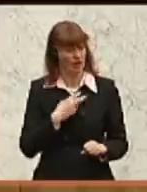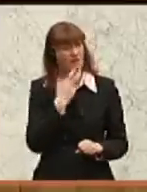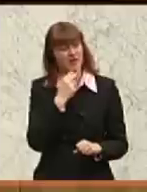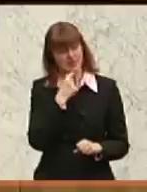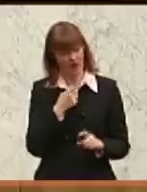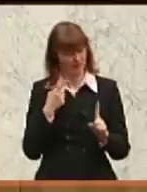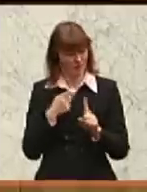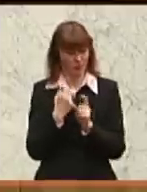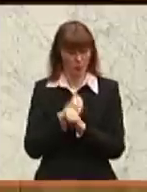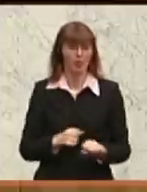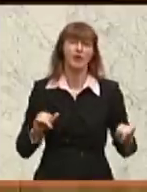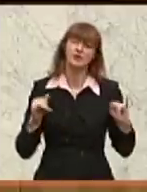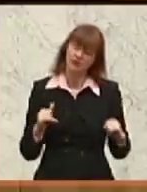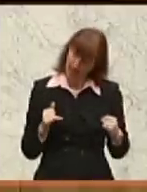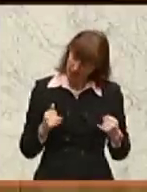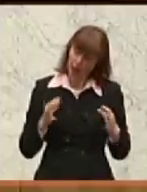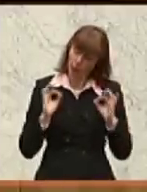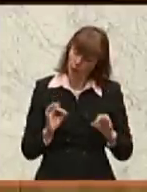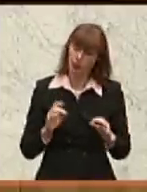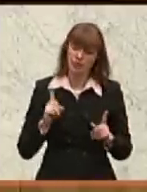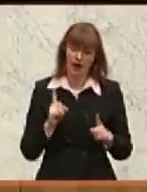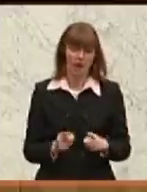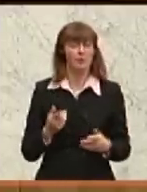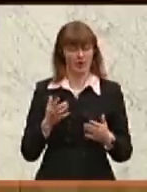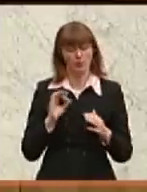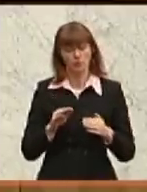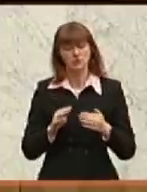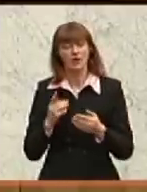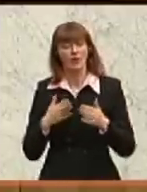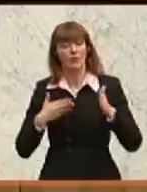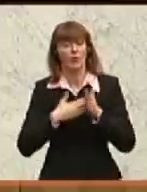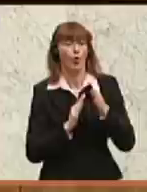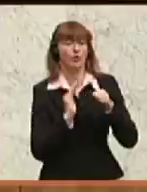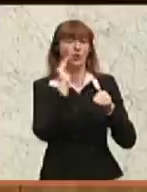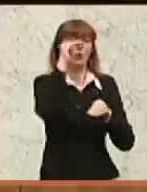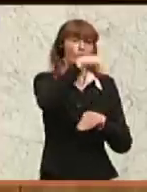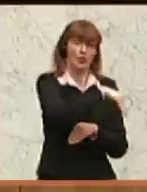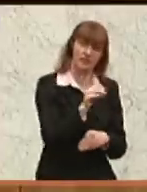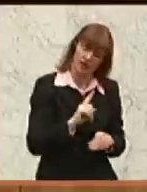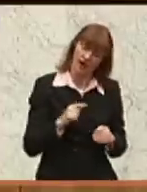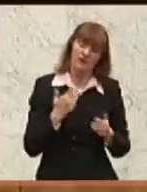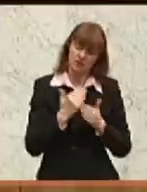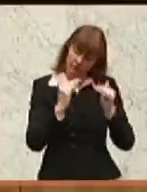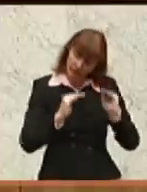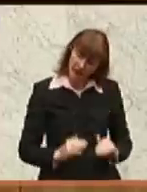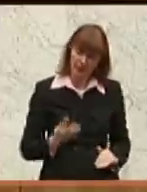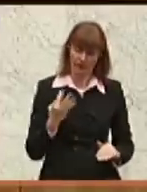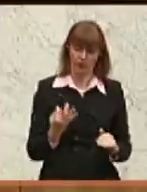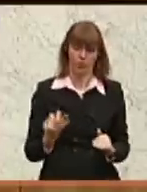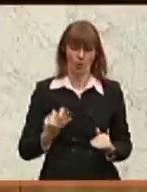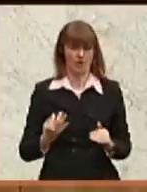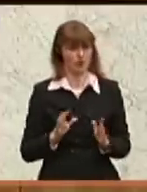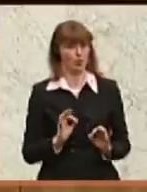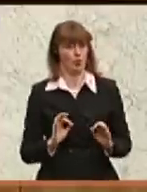diese muss niedrige Hürden haben, deswegen die 4%, deswegen die 250.000. Aber es gibt auch ganz klare Tabus,